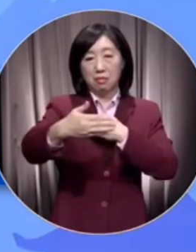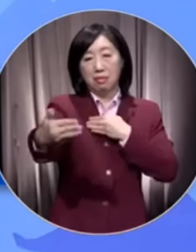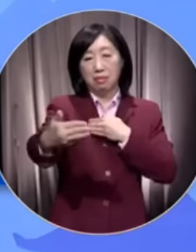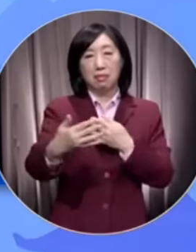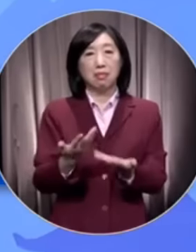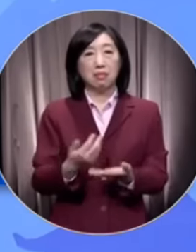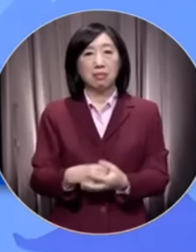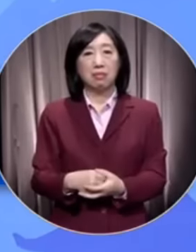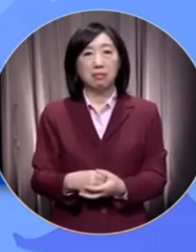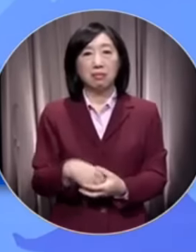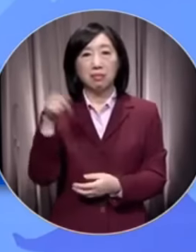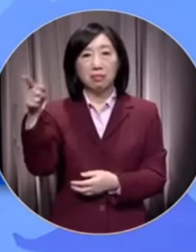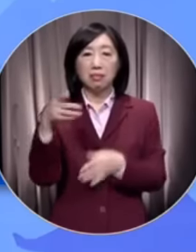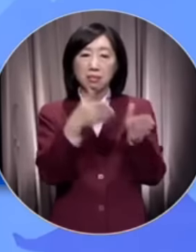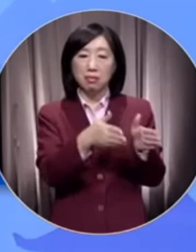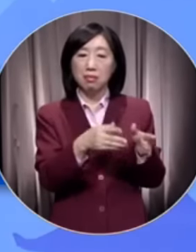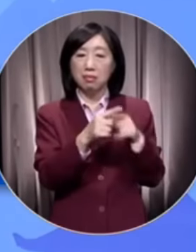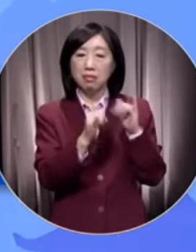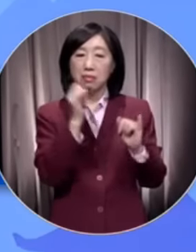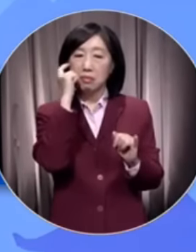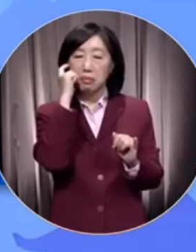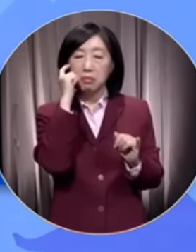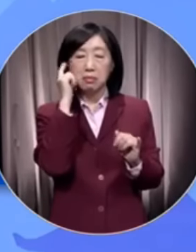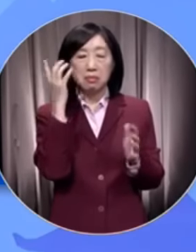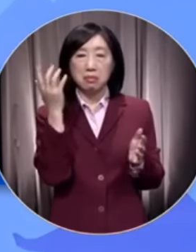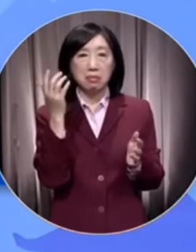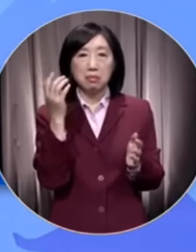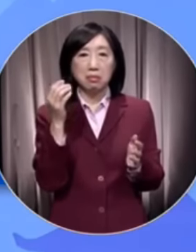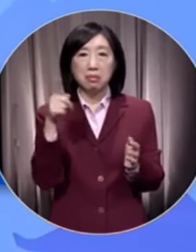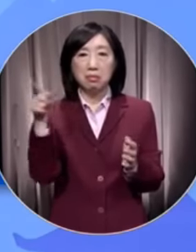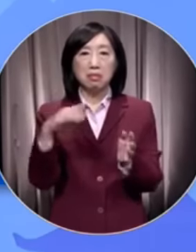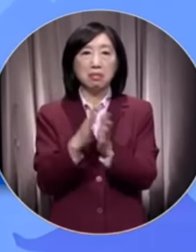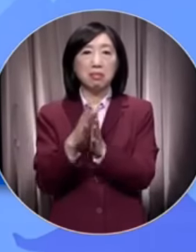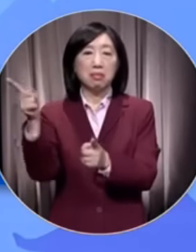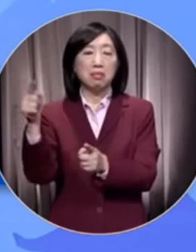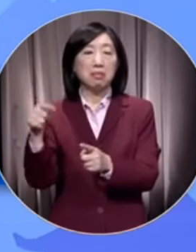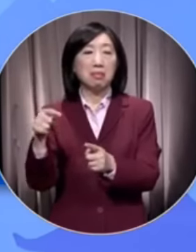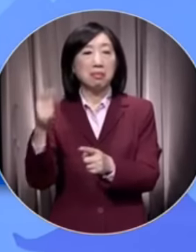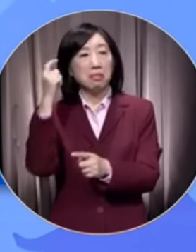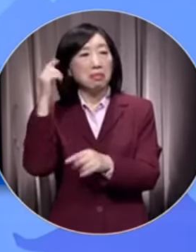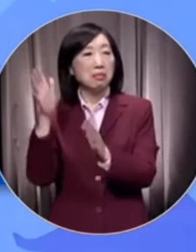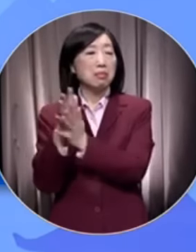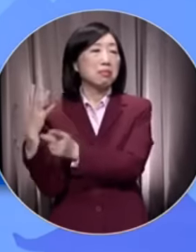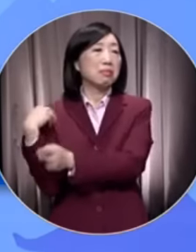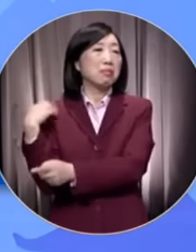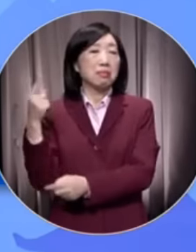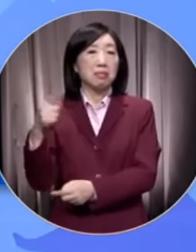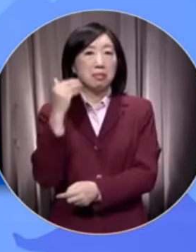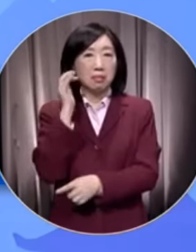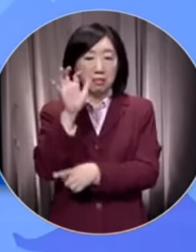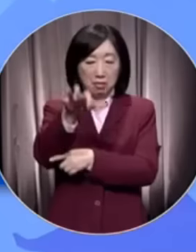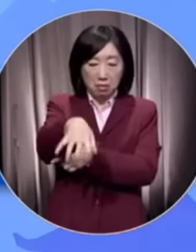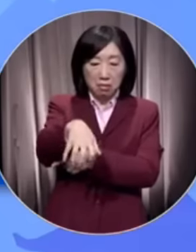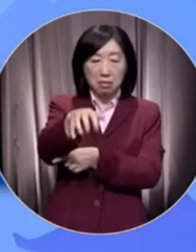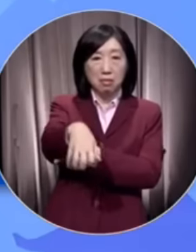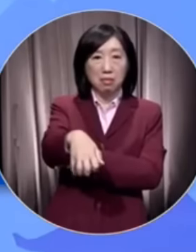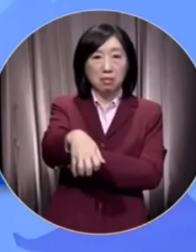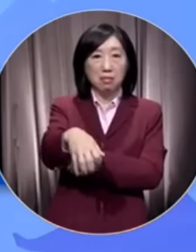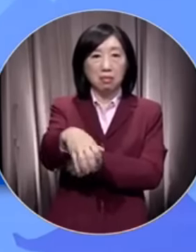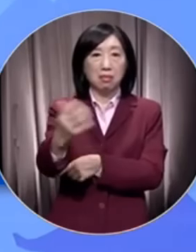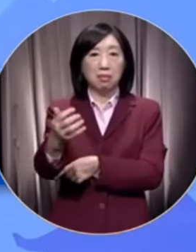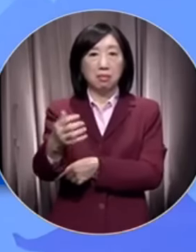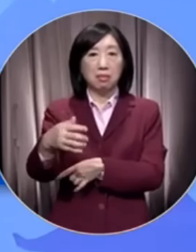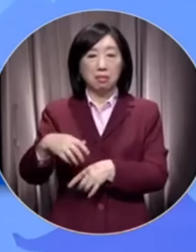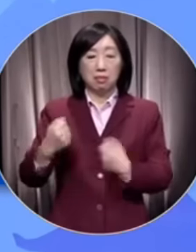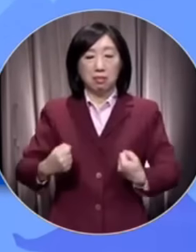遥远，他们对民意的态度一路走来始终如一。当怪兽开进农田的时候，政府